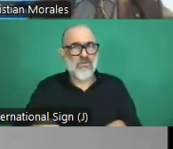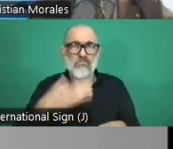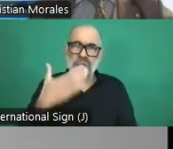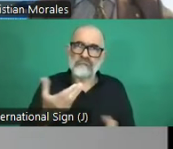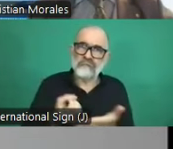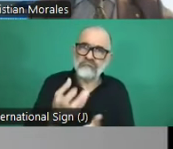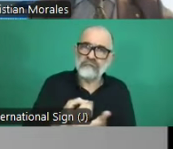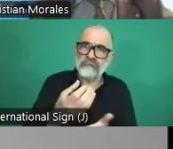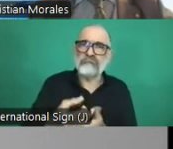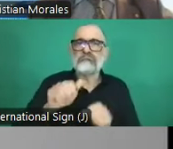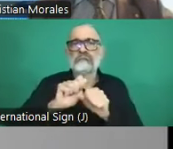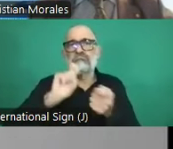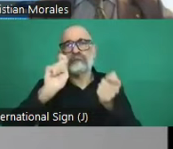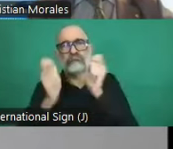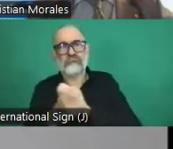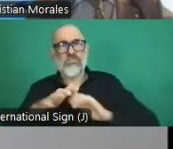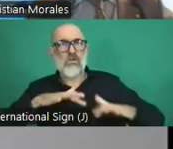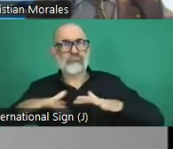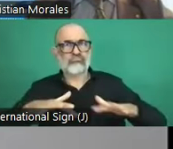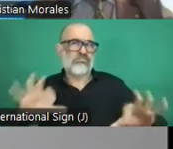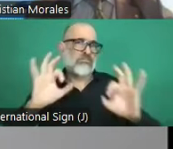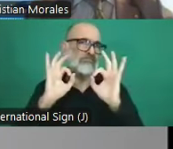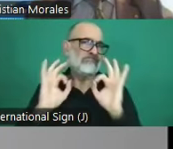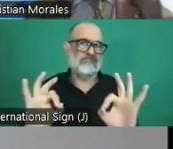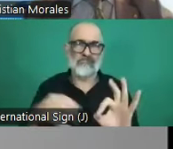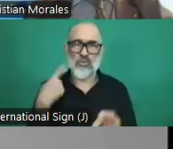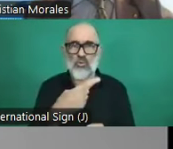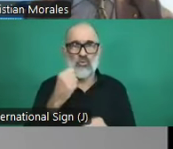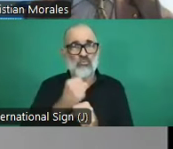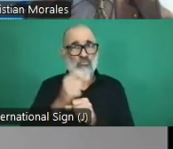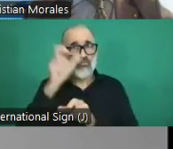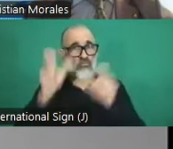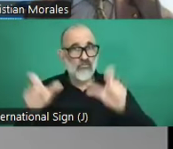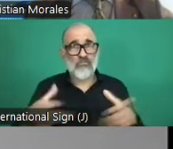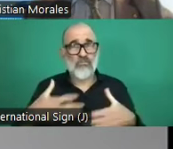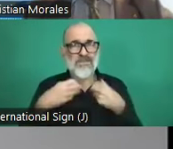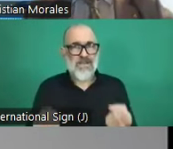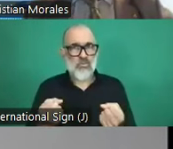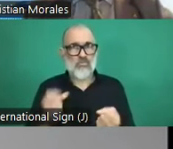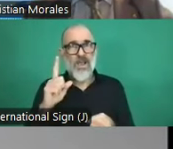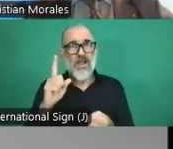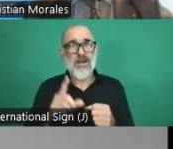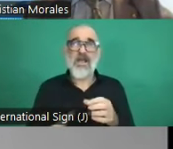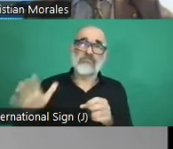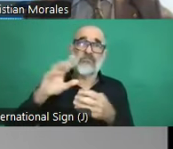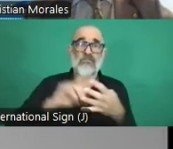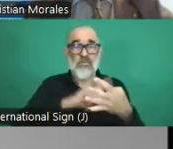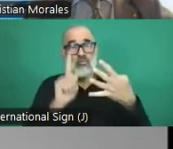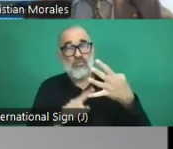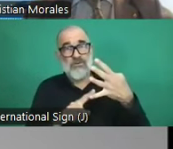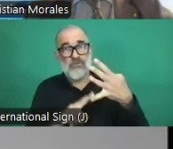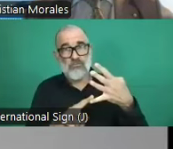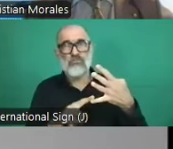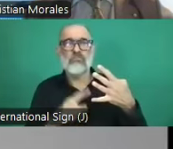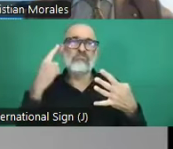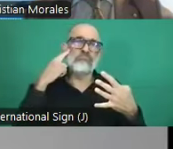actif também identificado no indispensable relatório, pour tous que les está dentro do acteurs escopo de la das santé. Et en nossas ce qui concerne les ações, é a quatre redução das axes, barreiras cela rentre financeiras e dans la